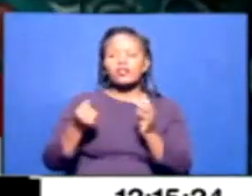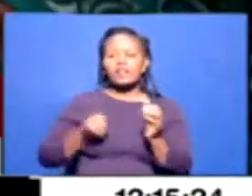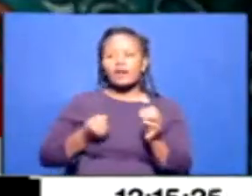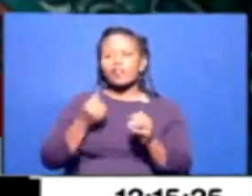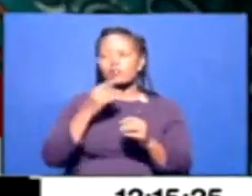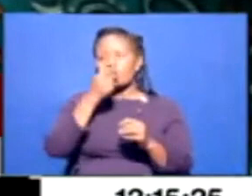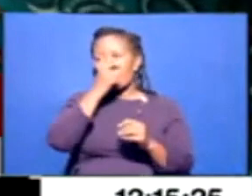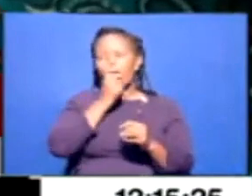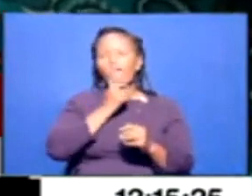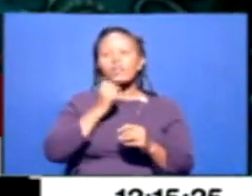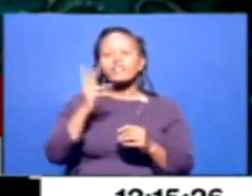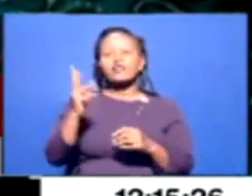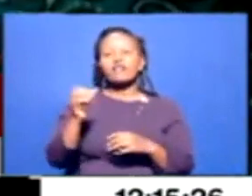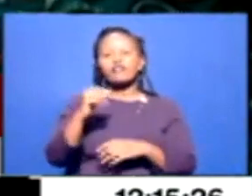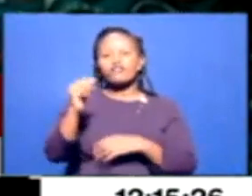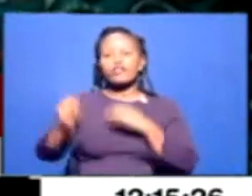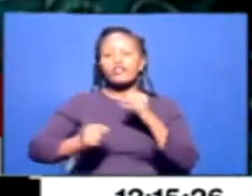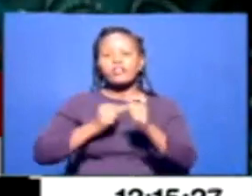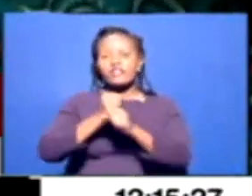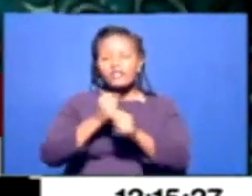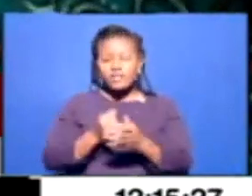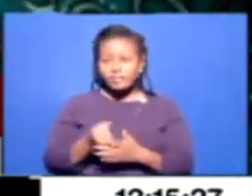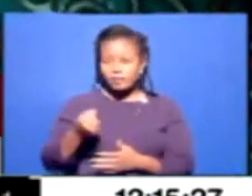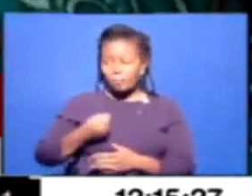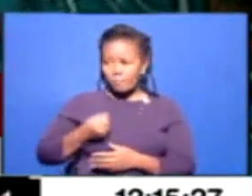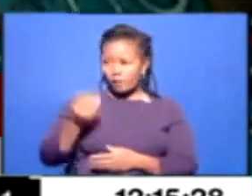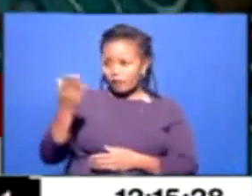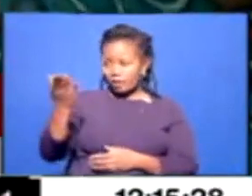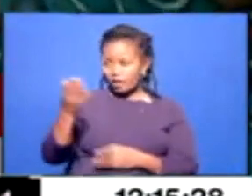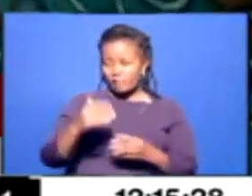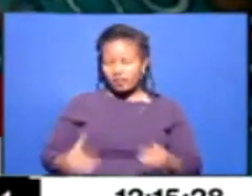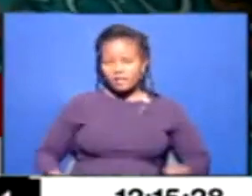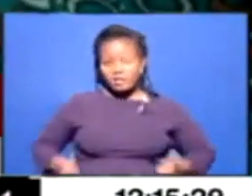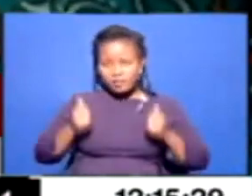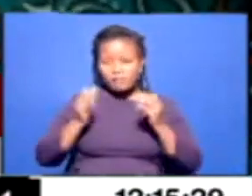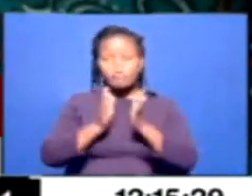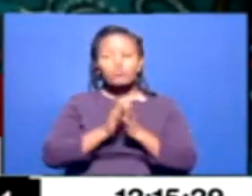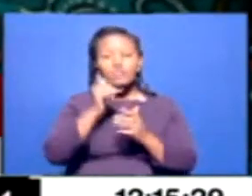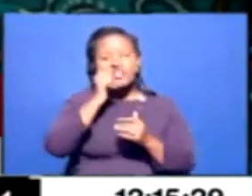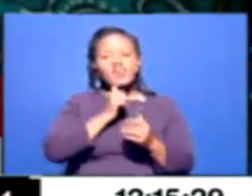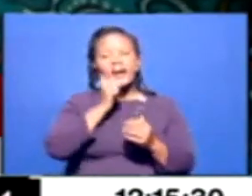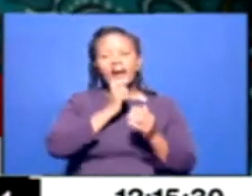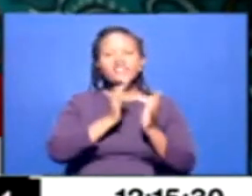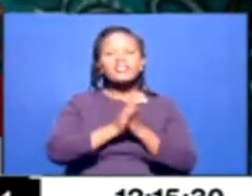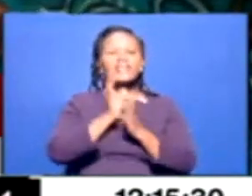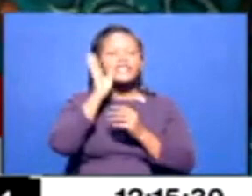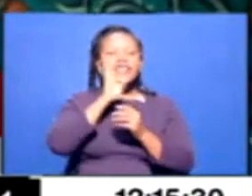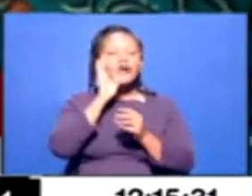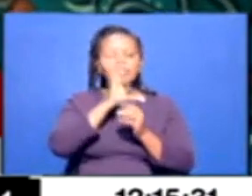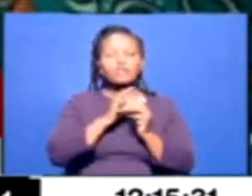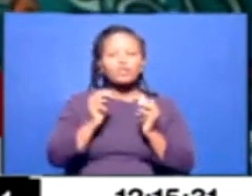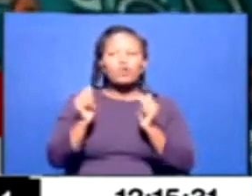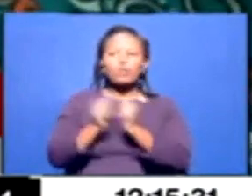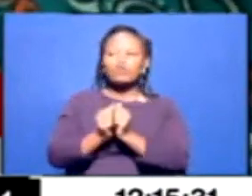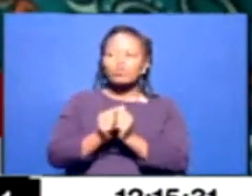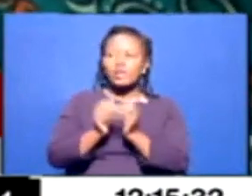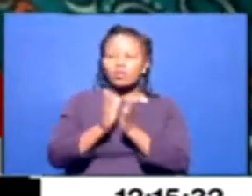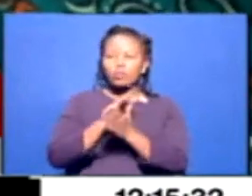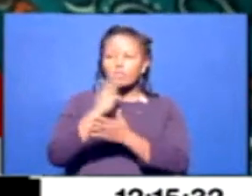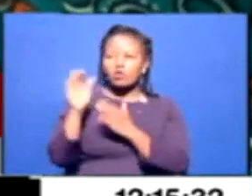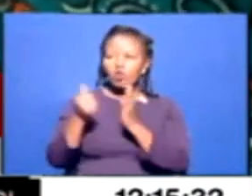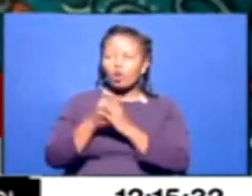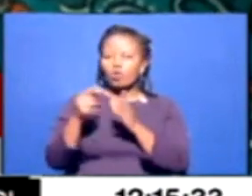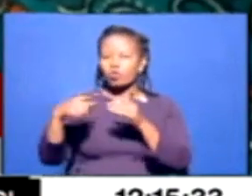Njanjala. Pauline aliyekuwa akiishi na shangazi yake na binamu zake alikuwa ameandamana na binamu zake kwenye